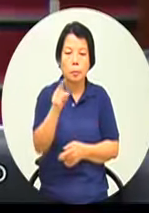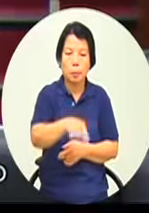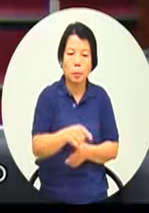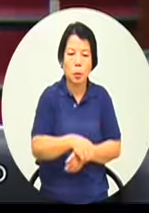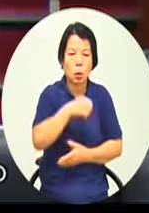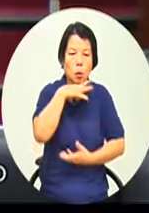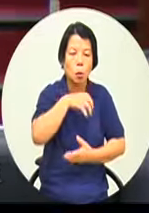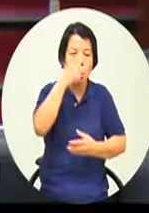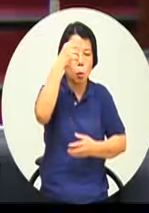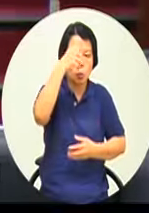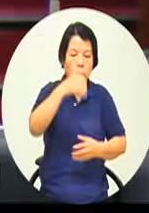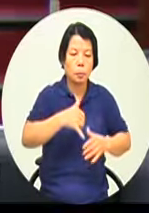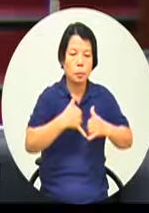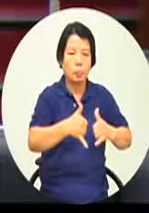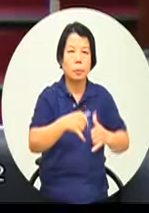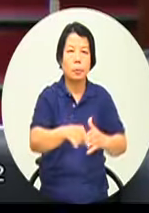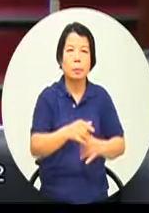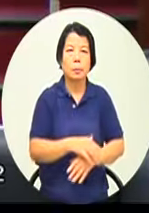星街，